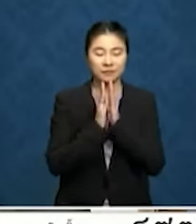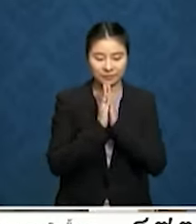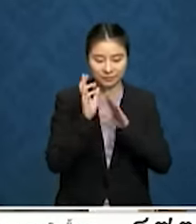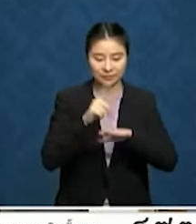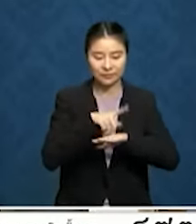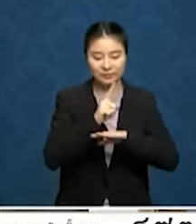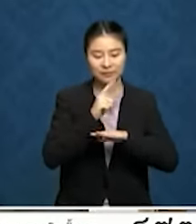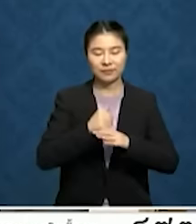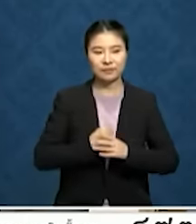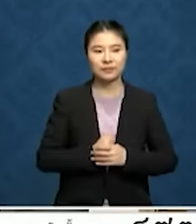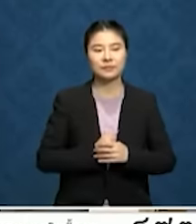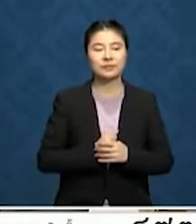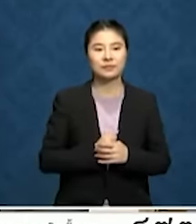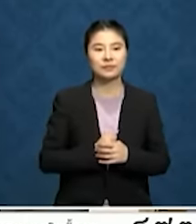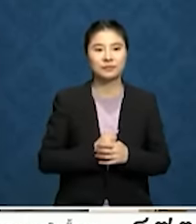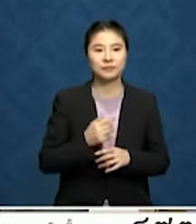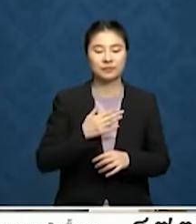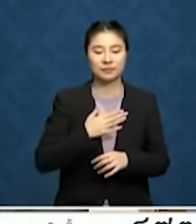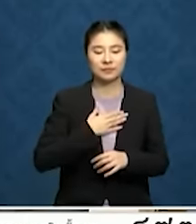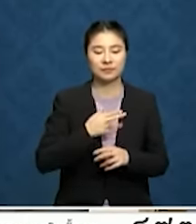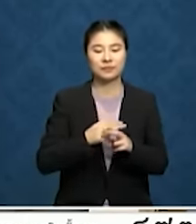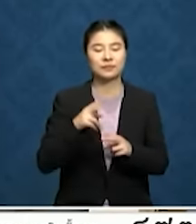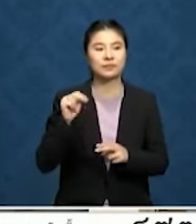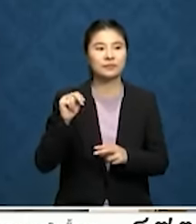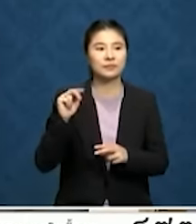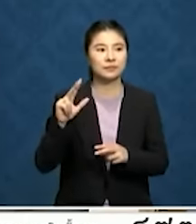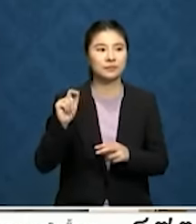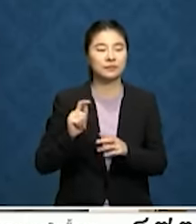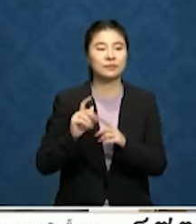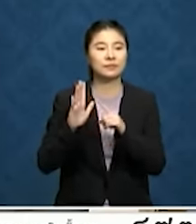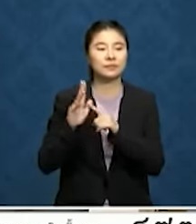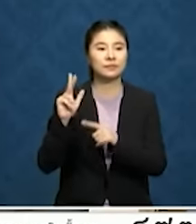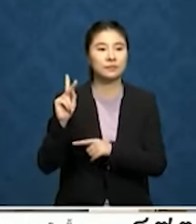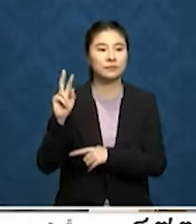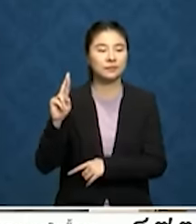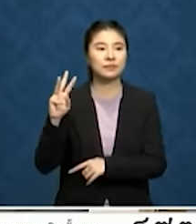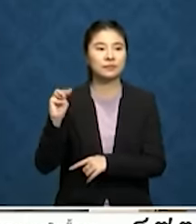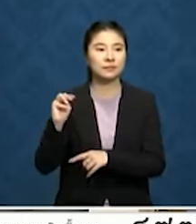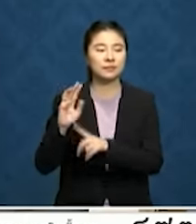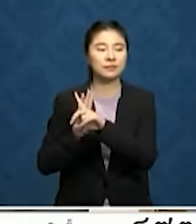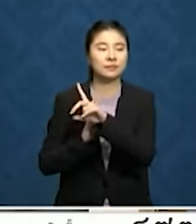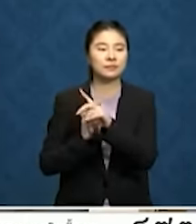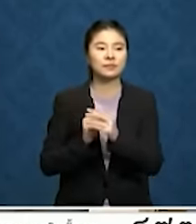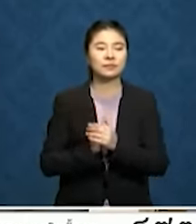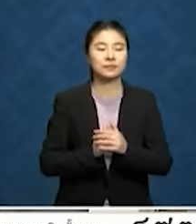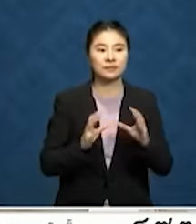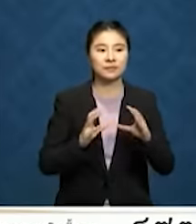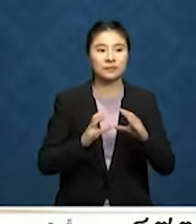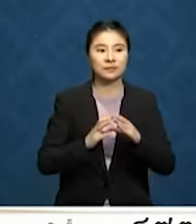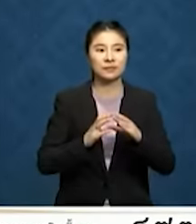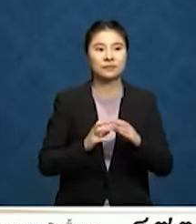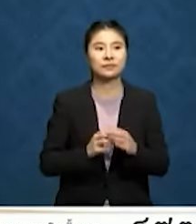ารพครับกระผมถากรธนสิทธิ์ส.ส.บัญชีรายชื่อพรรคไทยสร้างไทยครับ